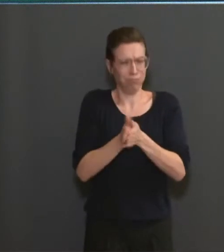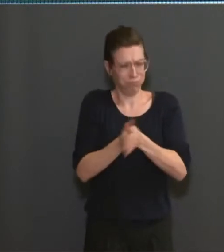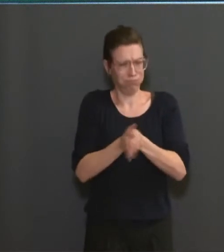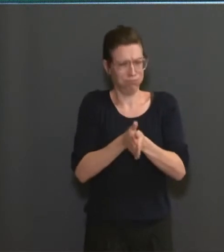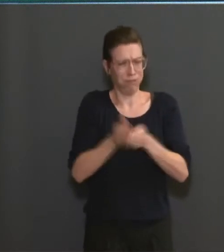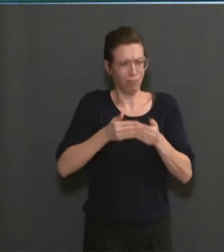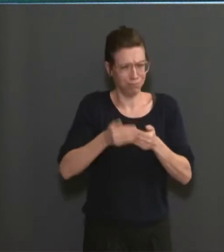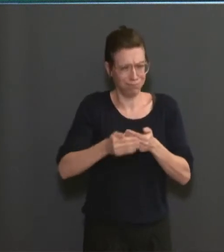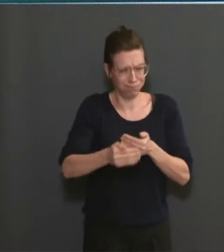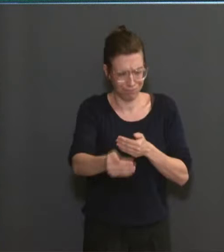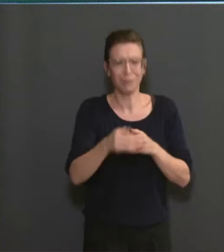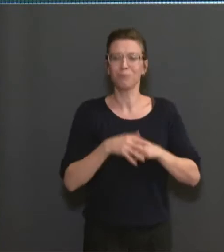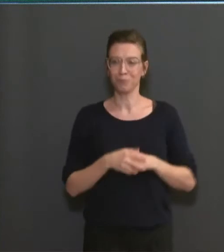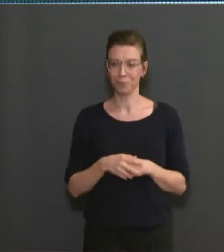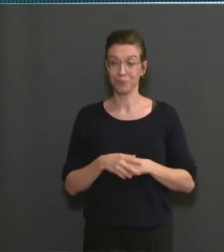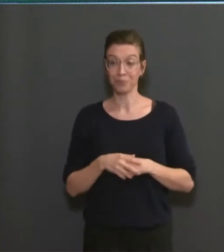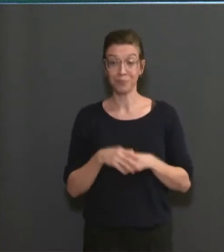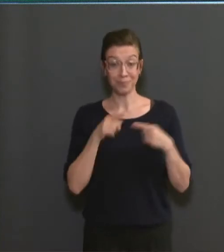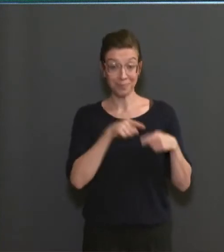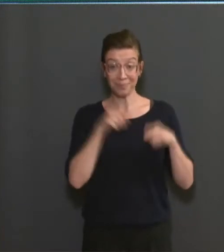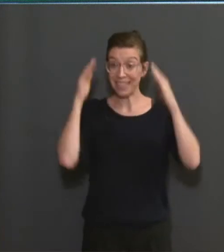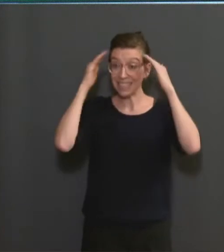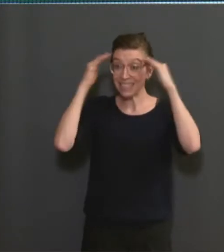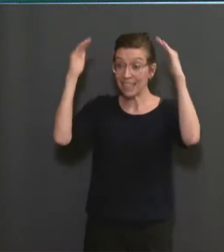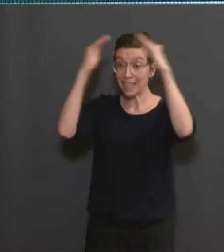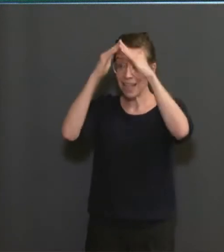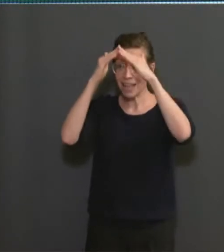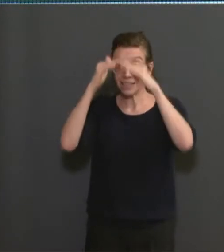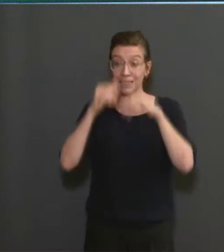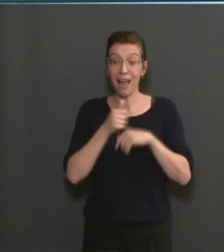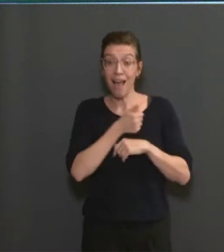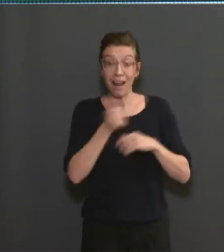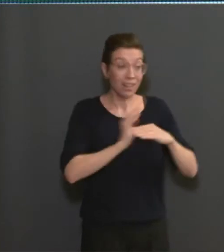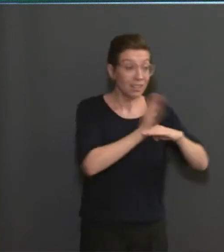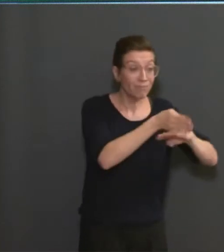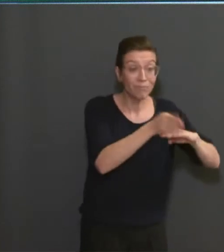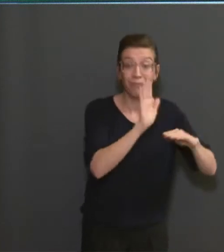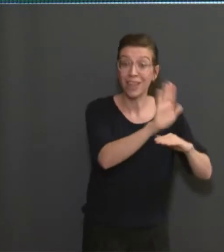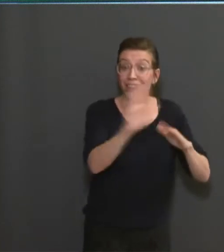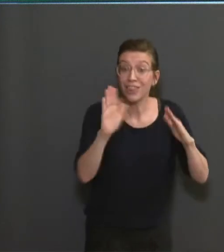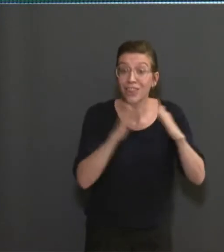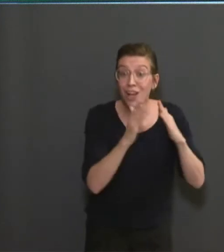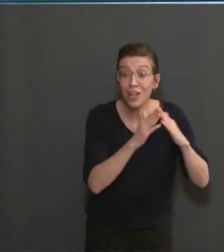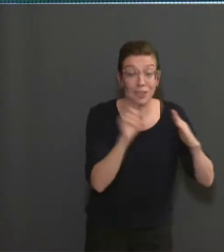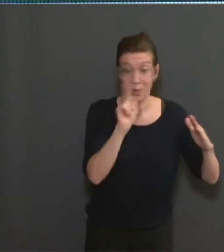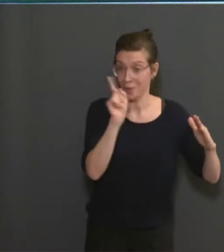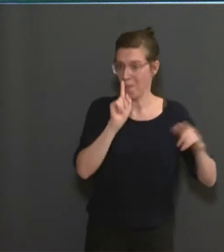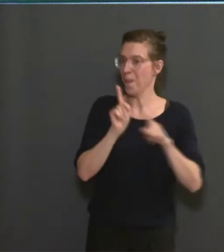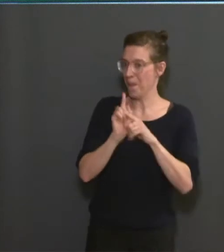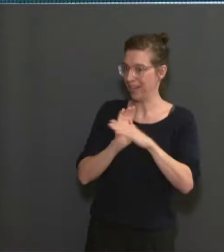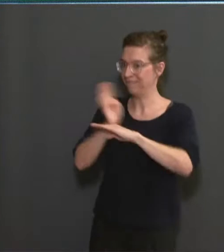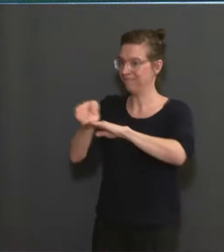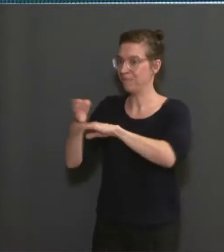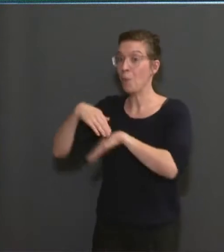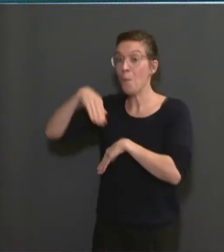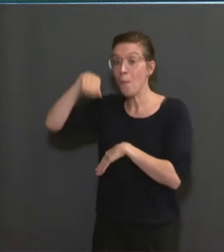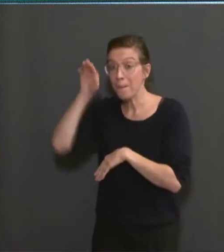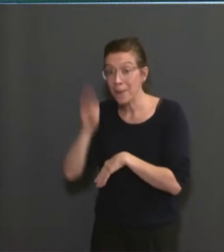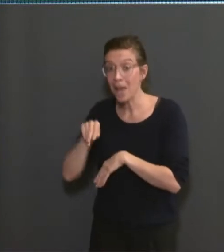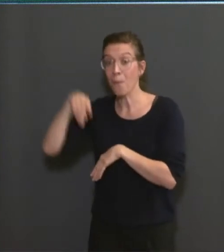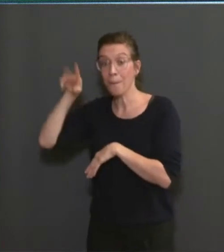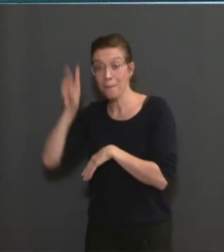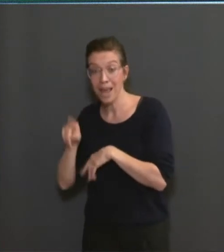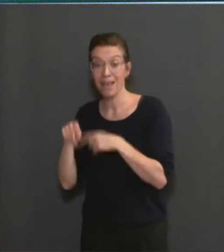De Sint zal misschien niet alleen thuis, maar ook bij oma en opa, bij Meter en Peter, een cadeau brengen voor de